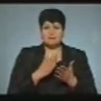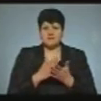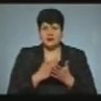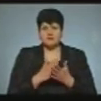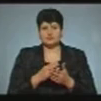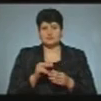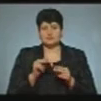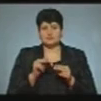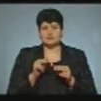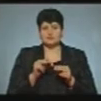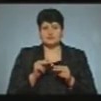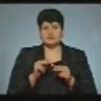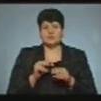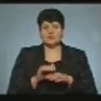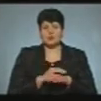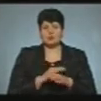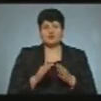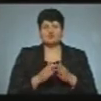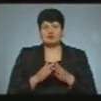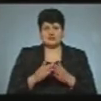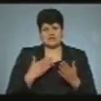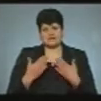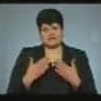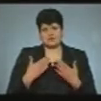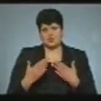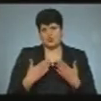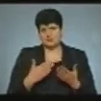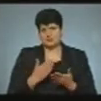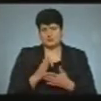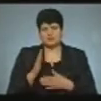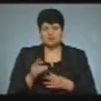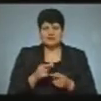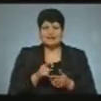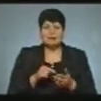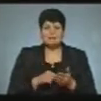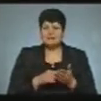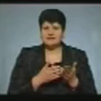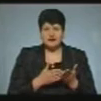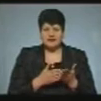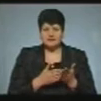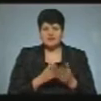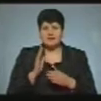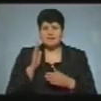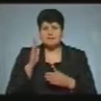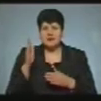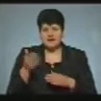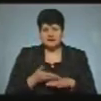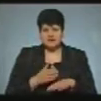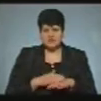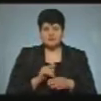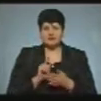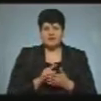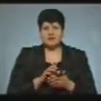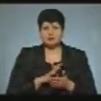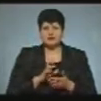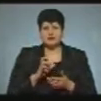добру сусідські відносини. І десь такі питання наперед прогнозовано складні, мали би